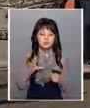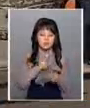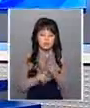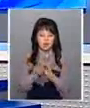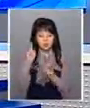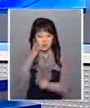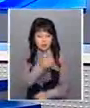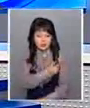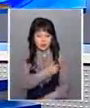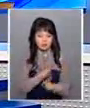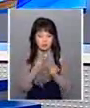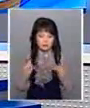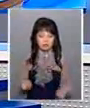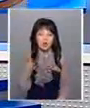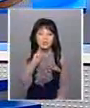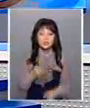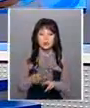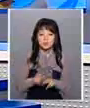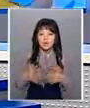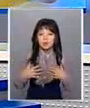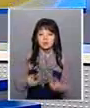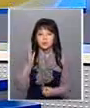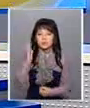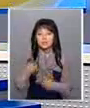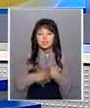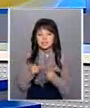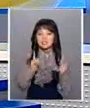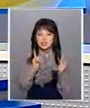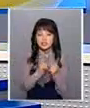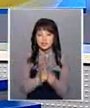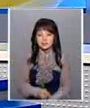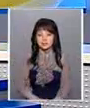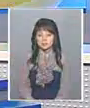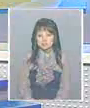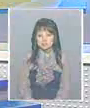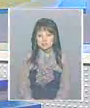тілектесіз. Әзірге ақпараттарымыздың реті осындай. Жолыққанша сау болыңыздар.